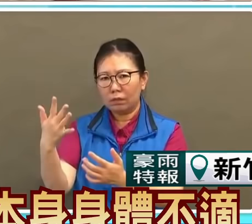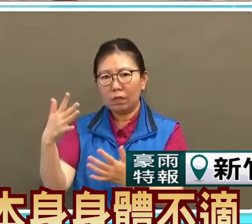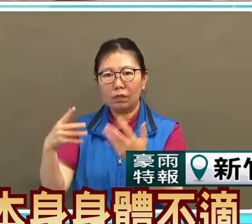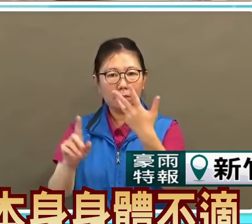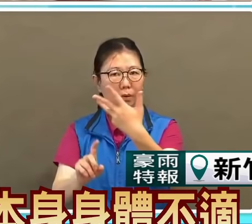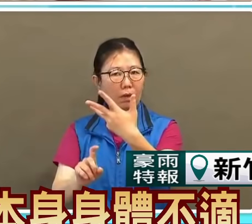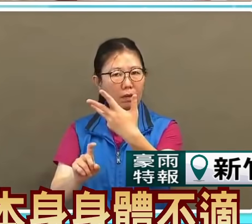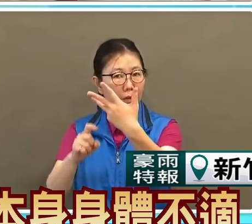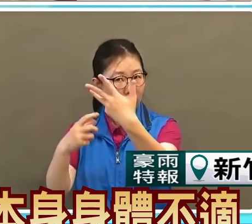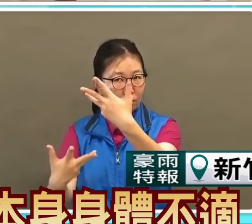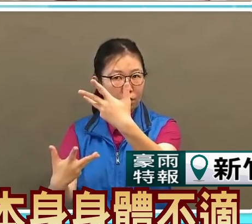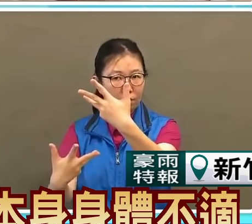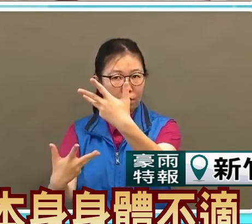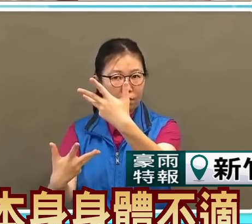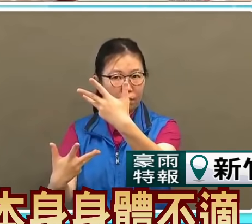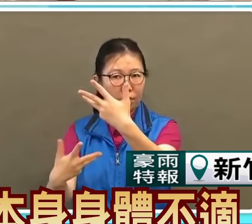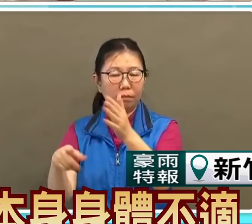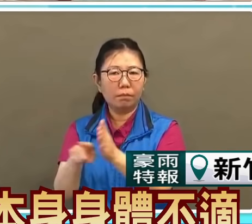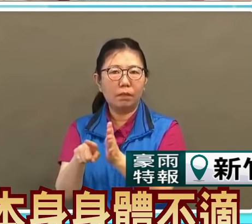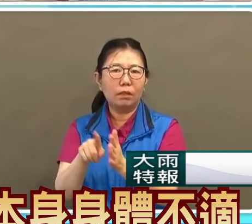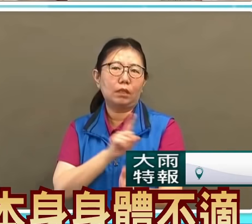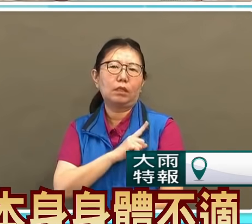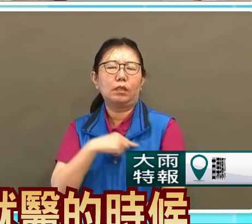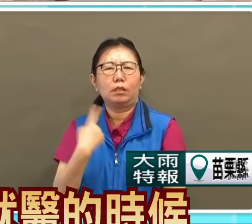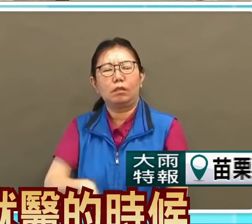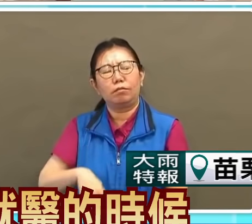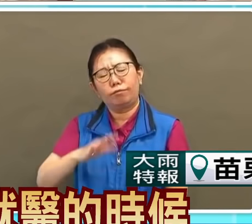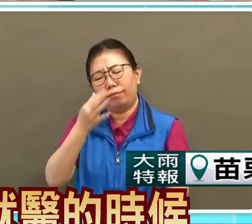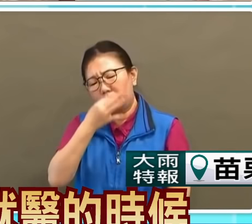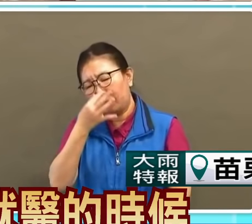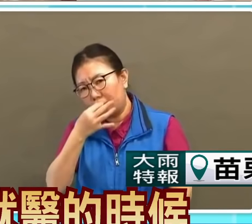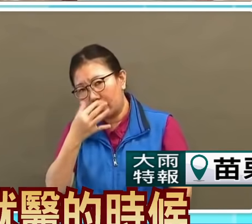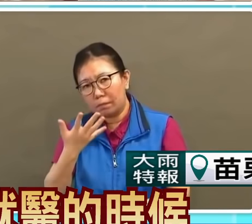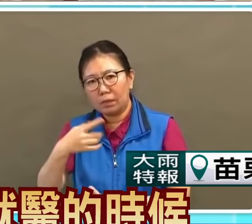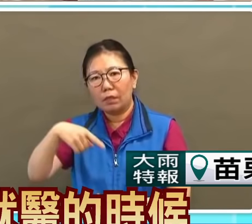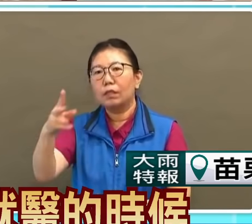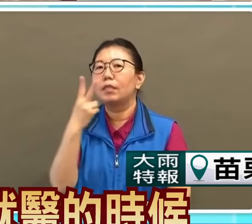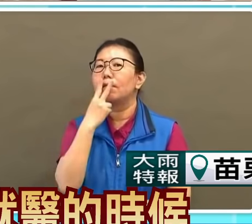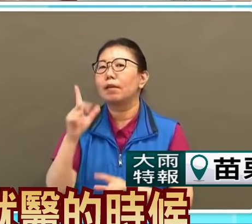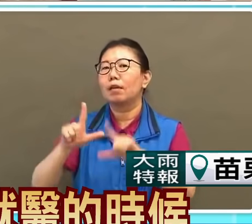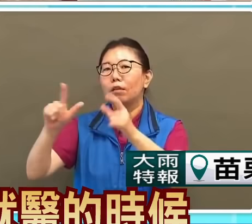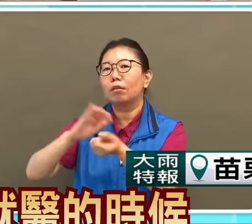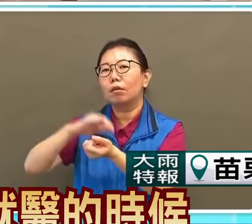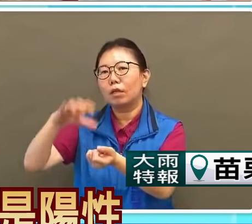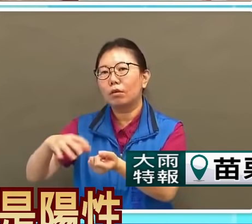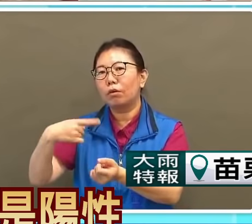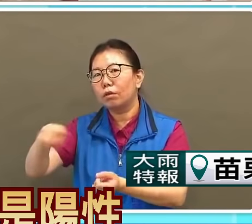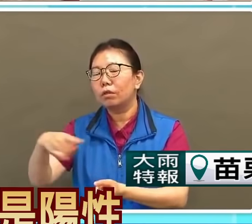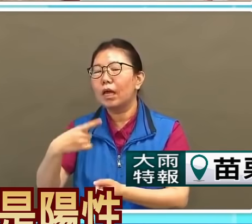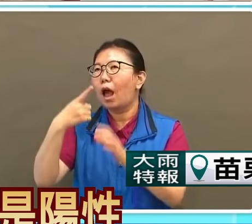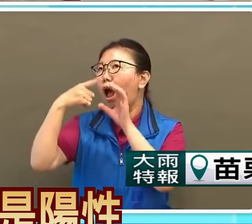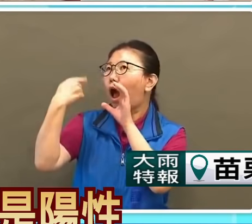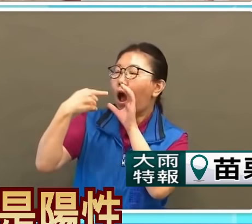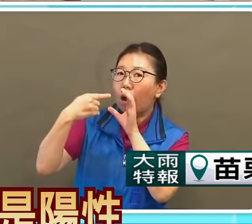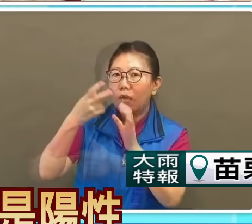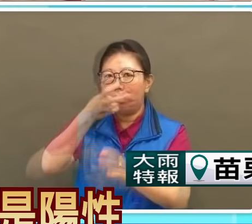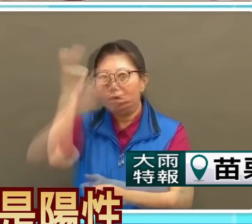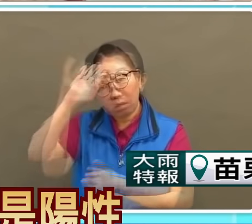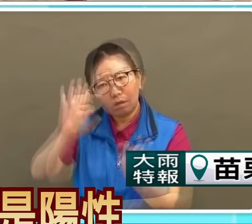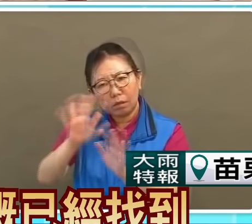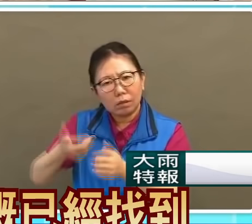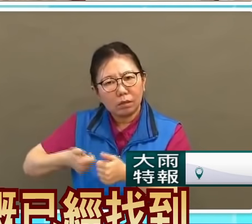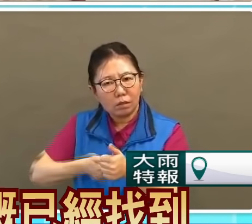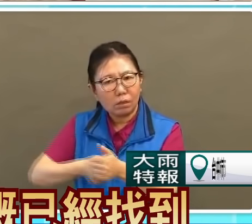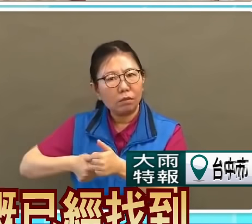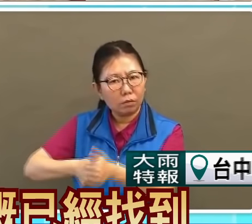在8月18号，他本身身体不适，到亚东医院就医的时候 PCR 采出来是阳